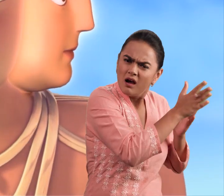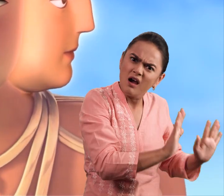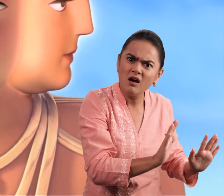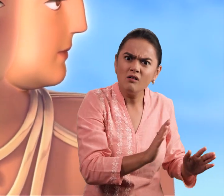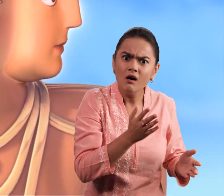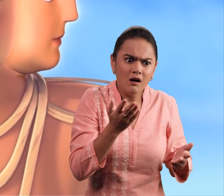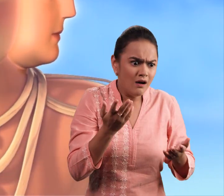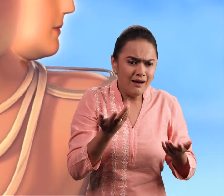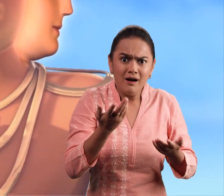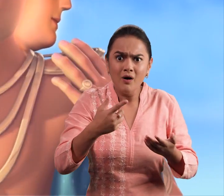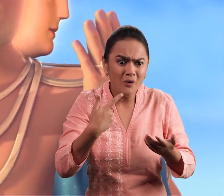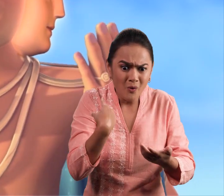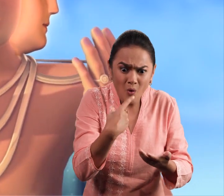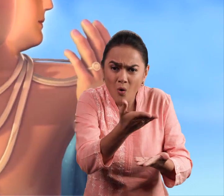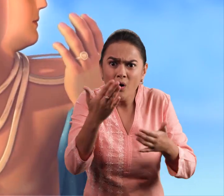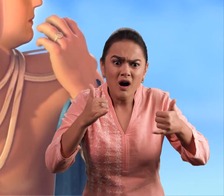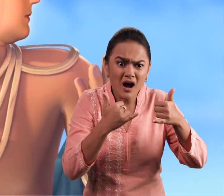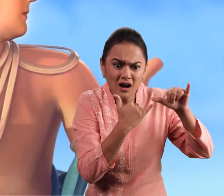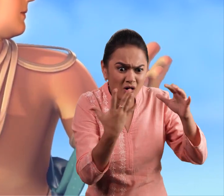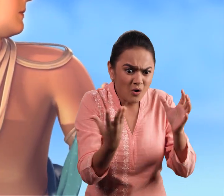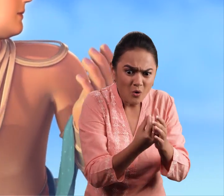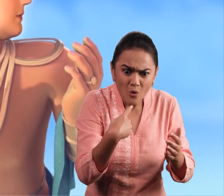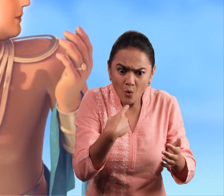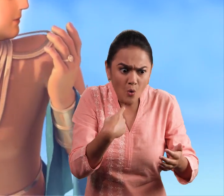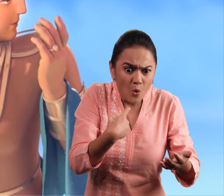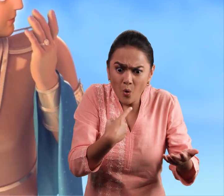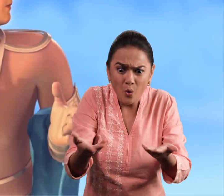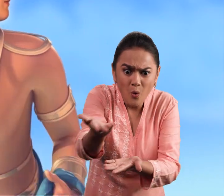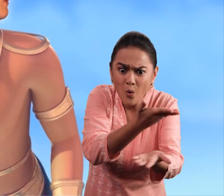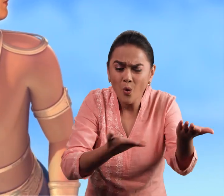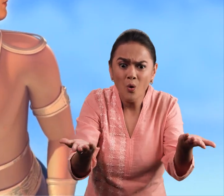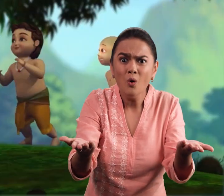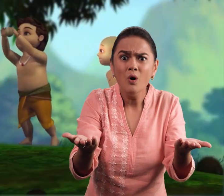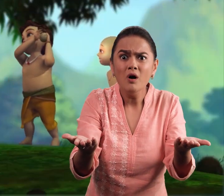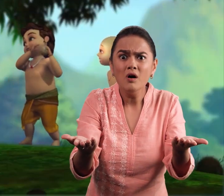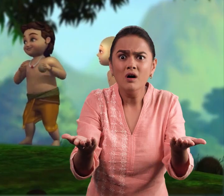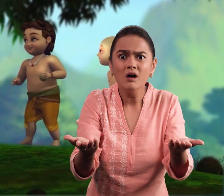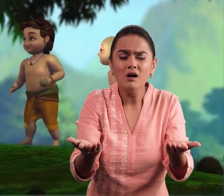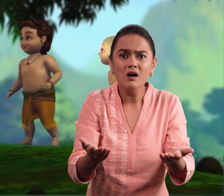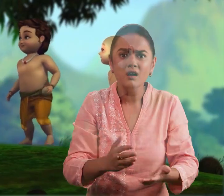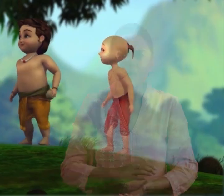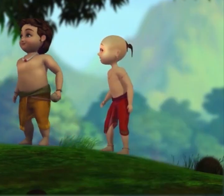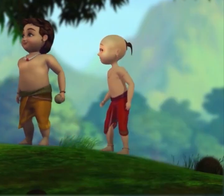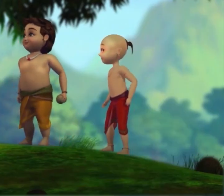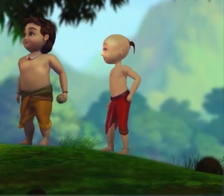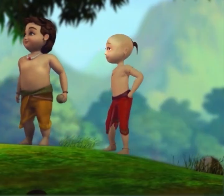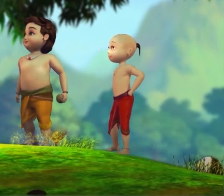में छिपा दिया था। तो ये यहाँ कृष्ण के साथ कौन खेल रहा है?